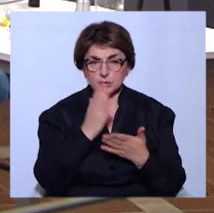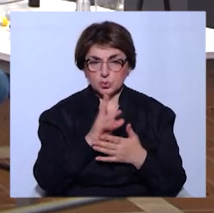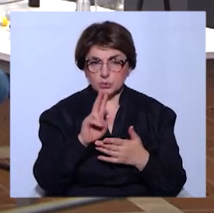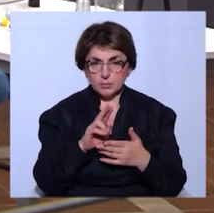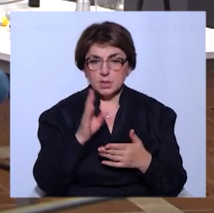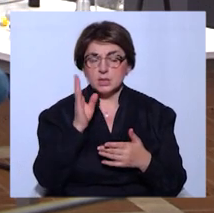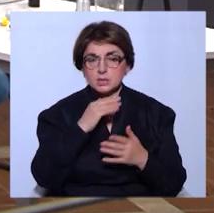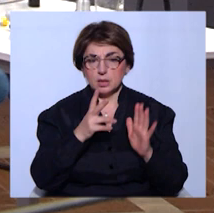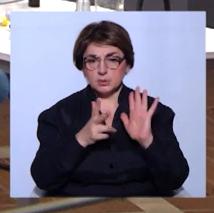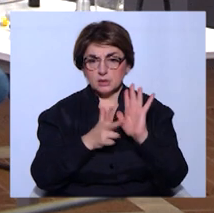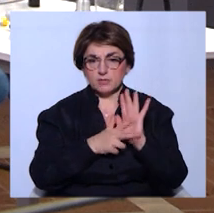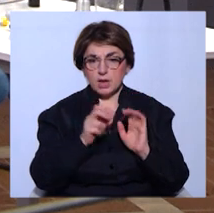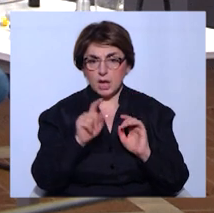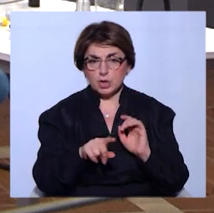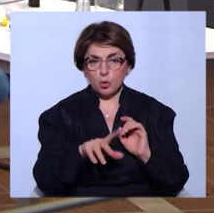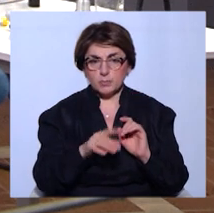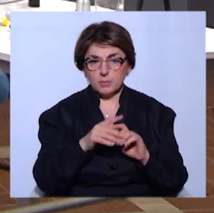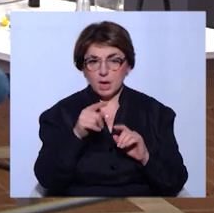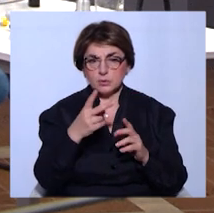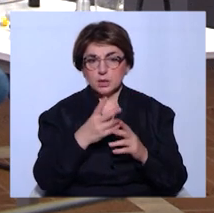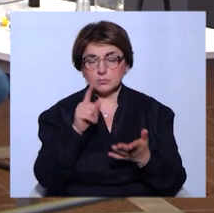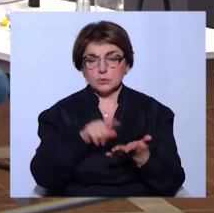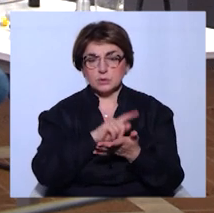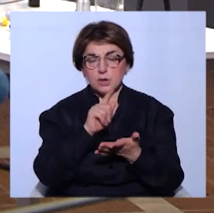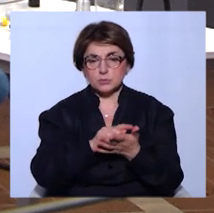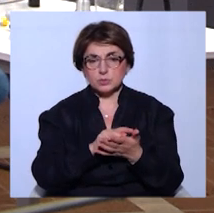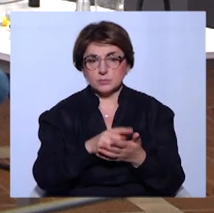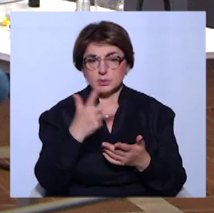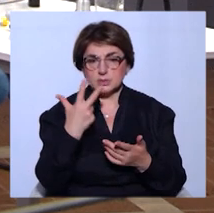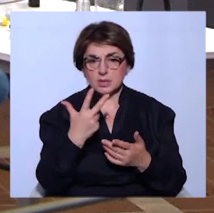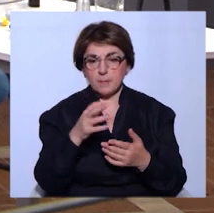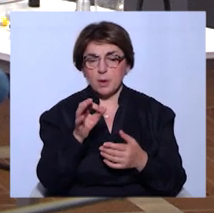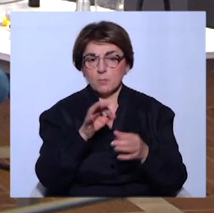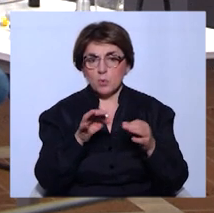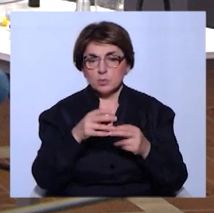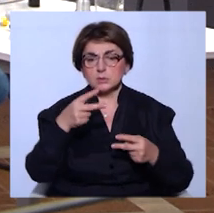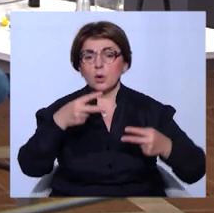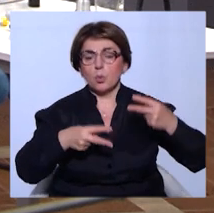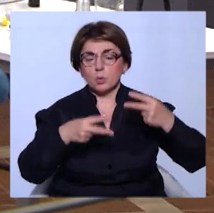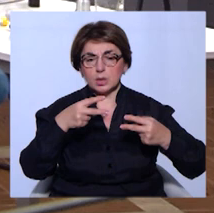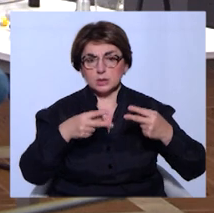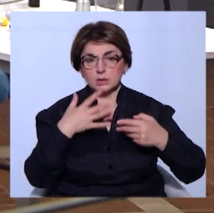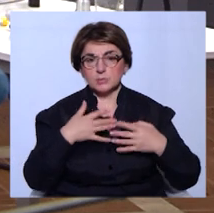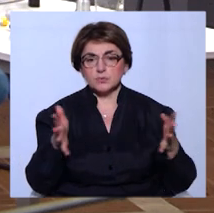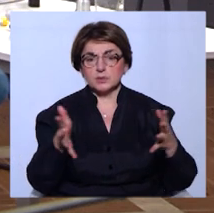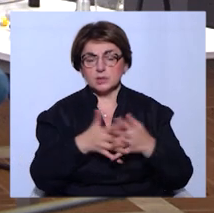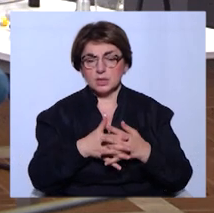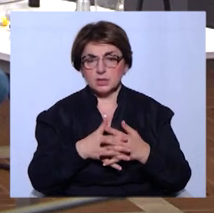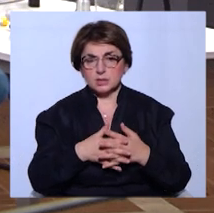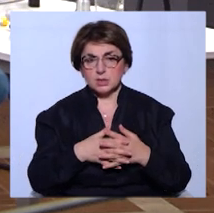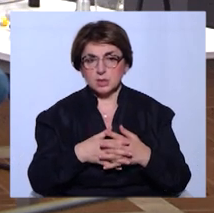მაქვს, წყალბადი 8 ატომი მაქვს, ანუ აი აქ უნდა დავწერო 3 მოლეკულა და გათანაბრდა ჩვენი